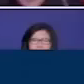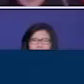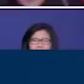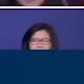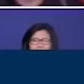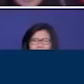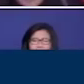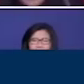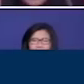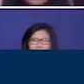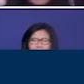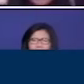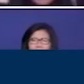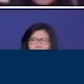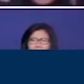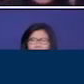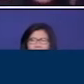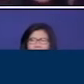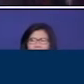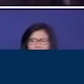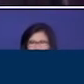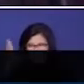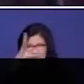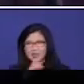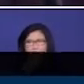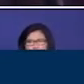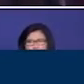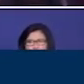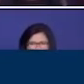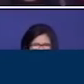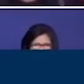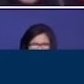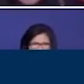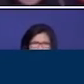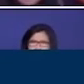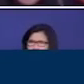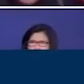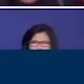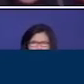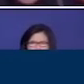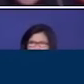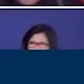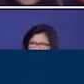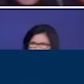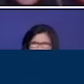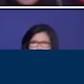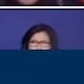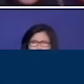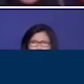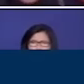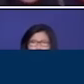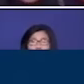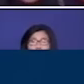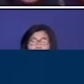Ayo kita tahu Korupsi adalah kejahatan yang luar biasa bahkan Pak Prabowo pernah